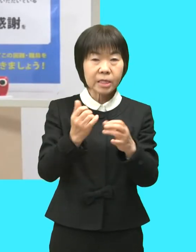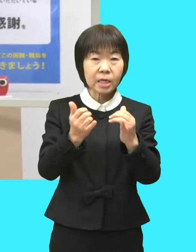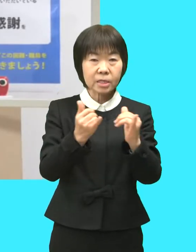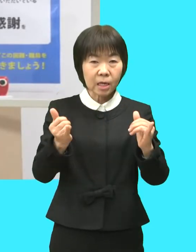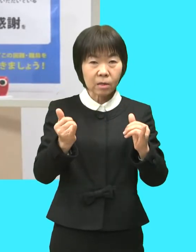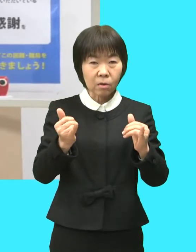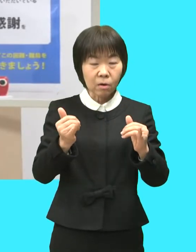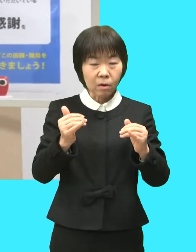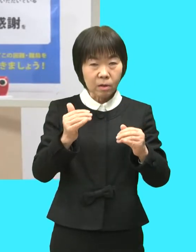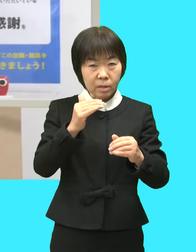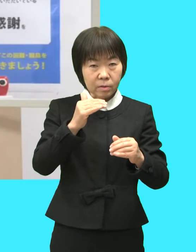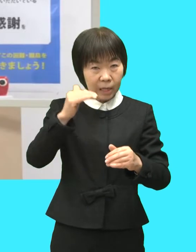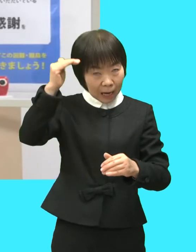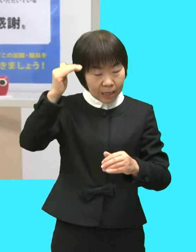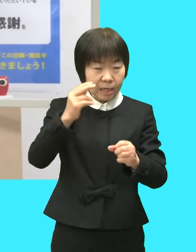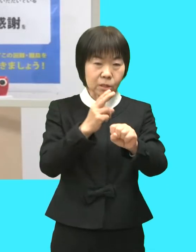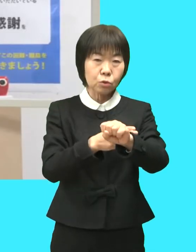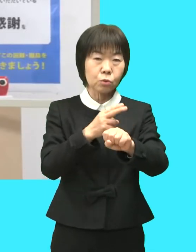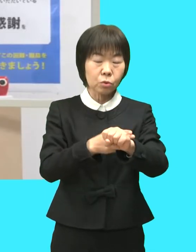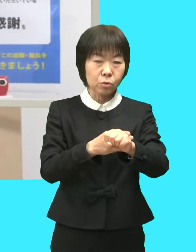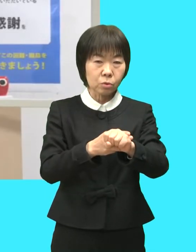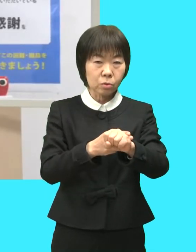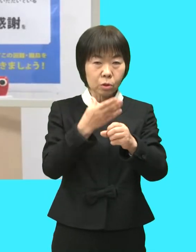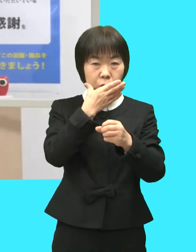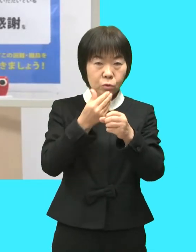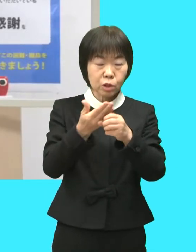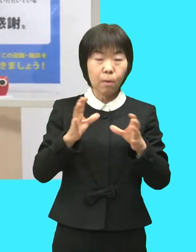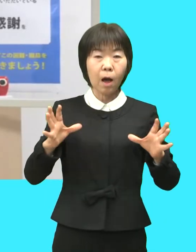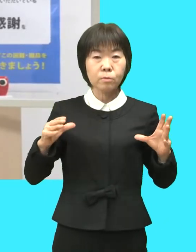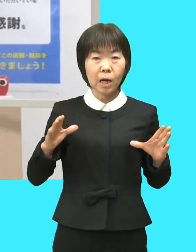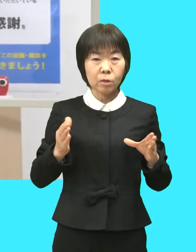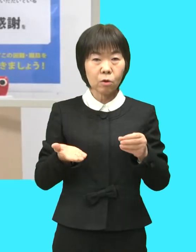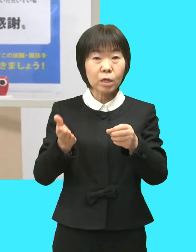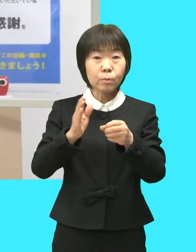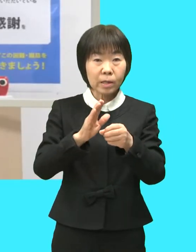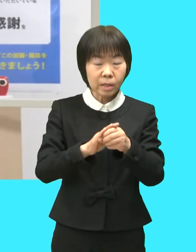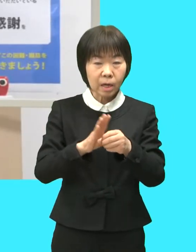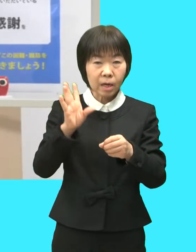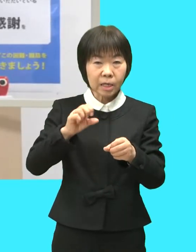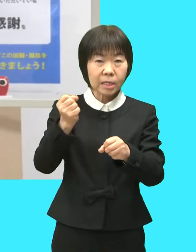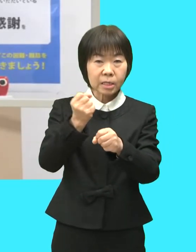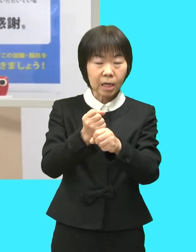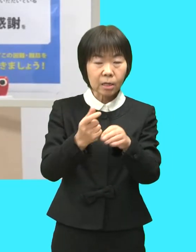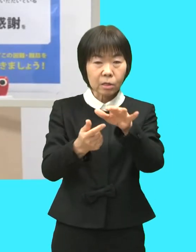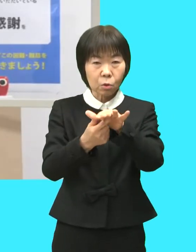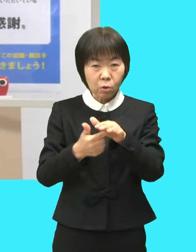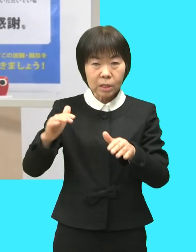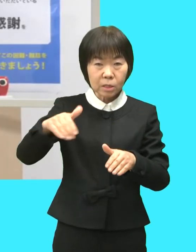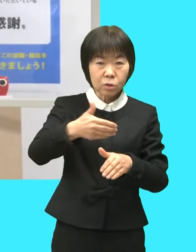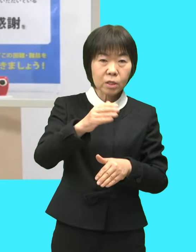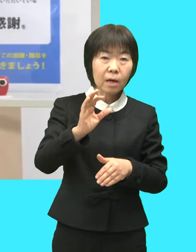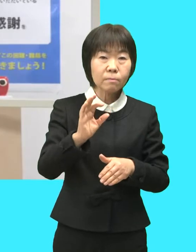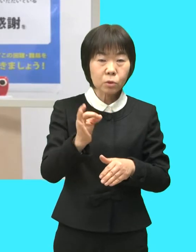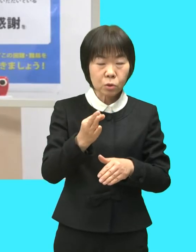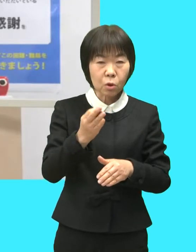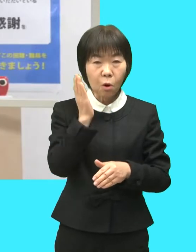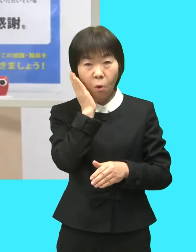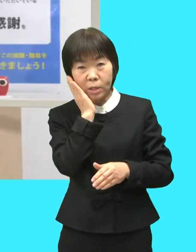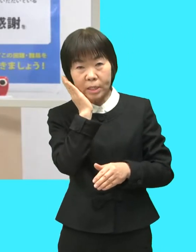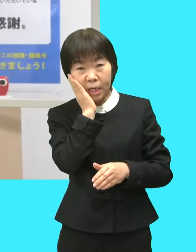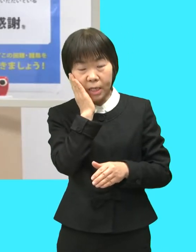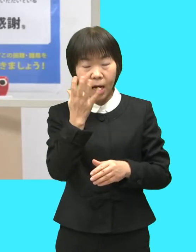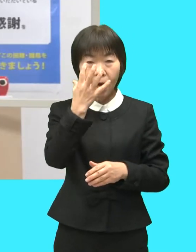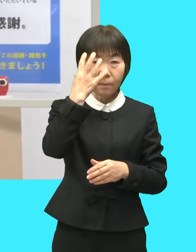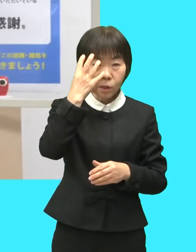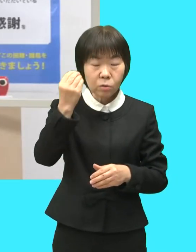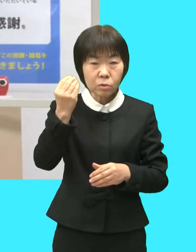の高い技術と福島プライドが詰まった県産農林水産物の美味しさや魅